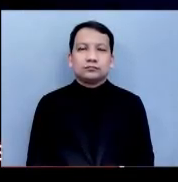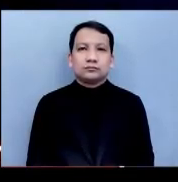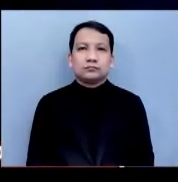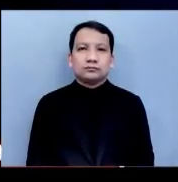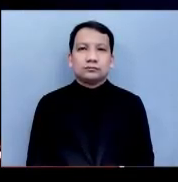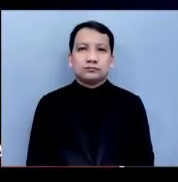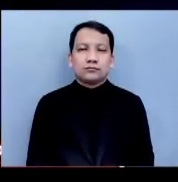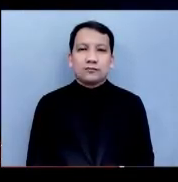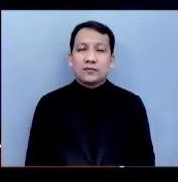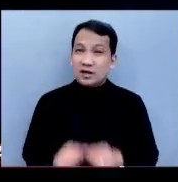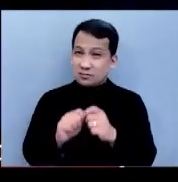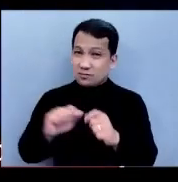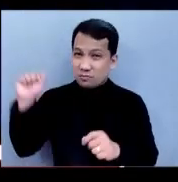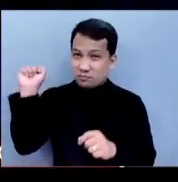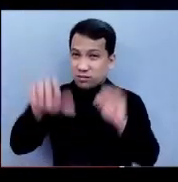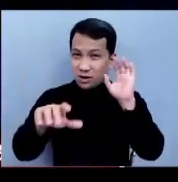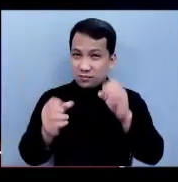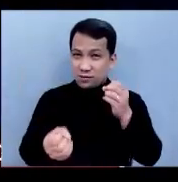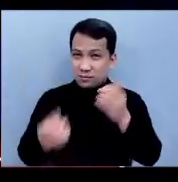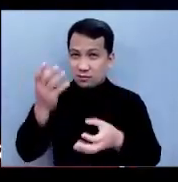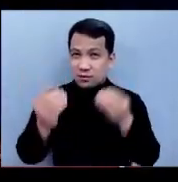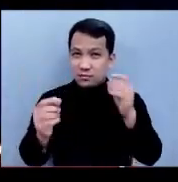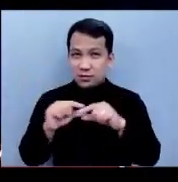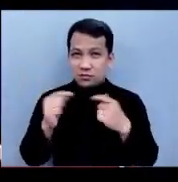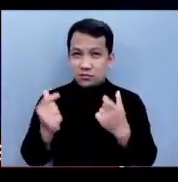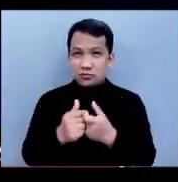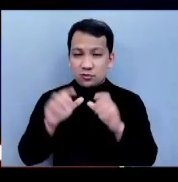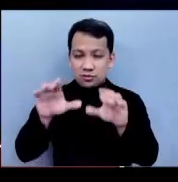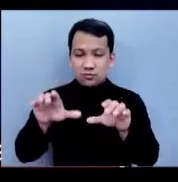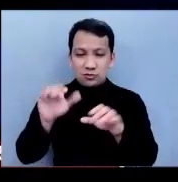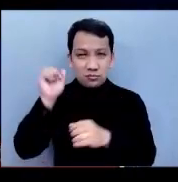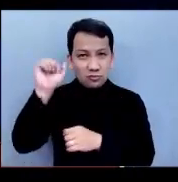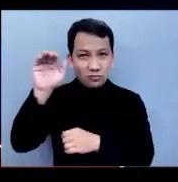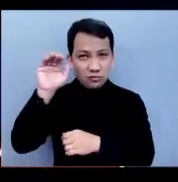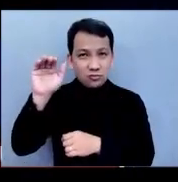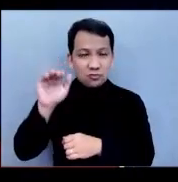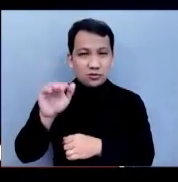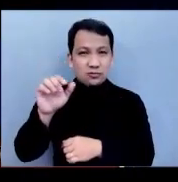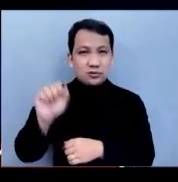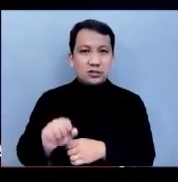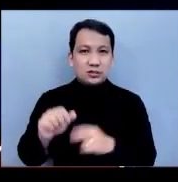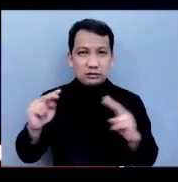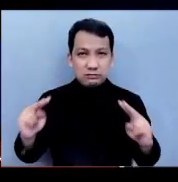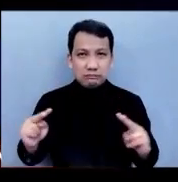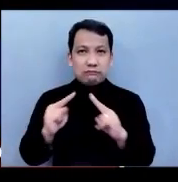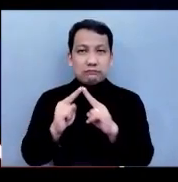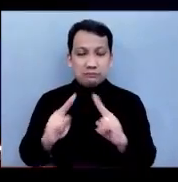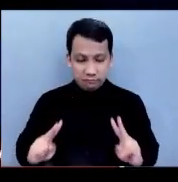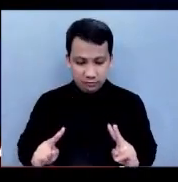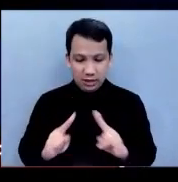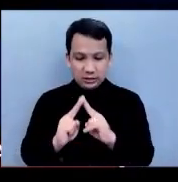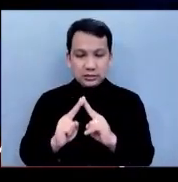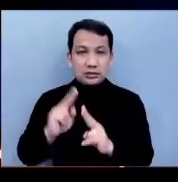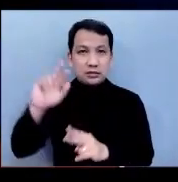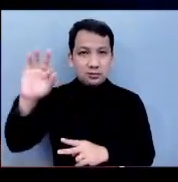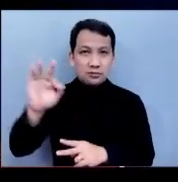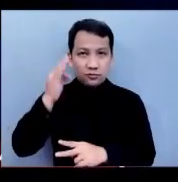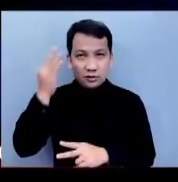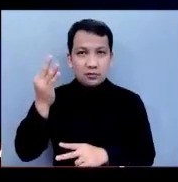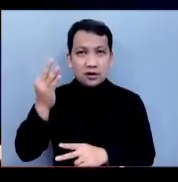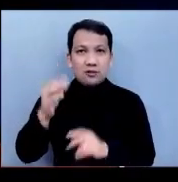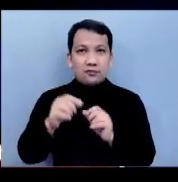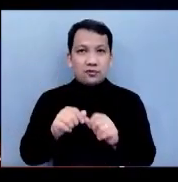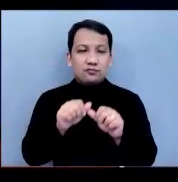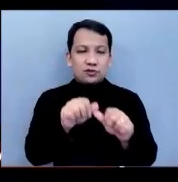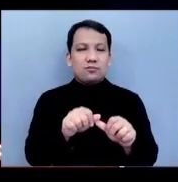Nang bato ng mga paputok ang ilang grupo ng mga nagpoprotesta sa western suburbs ng Paris, France. Hindi naman nagpatinag ang mga pulis at gumanti